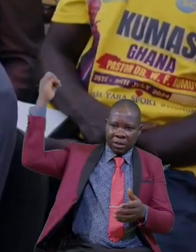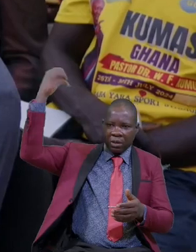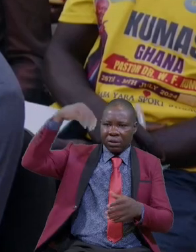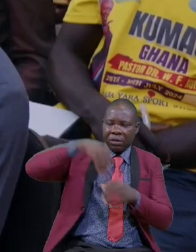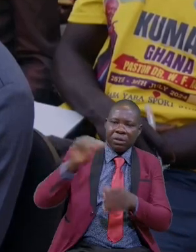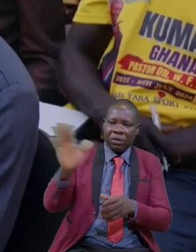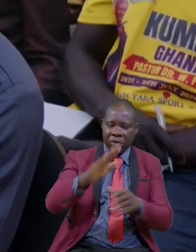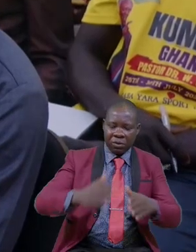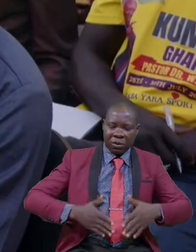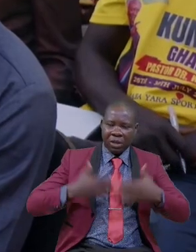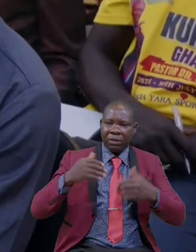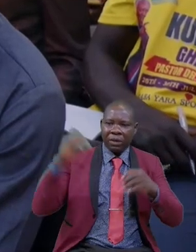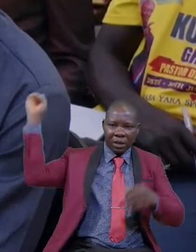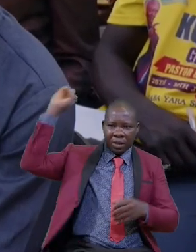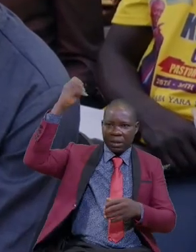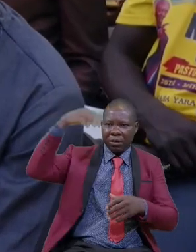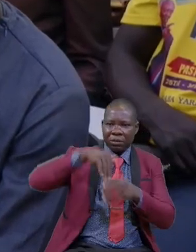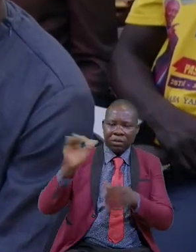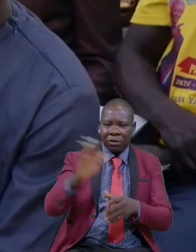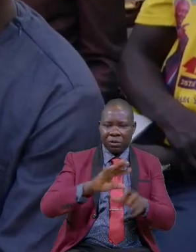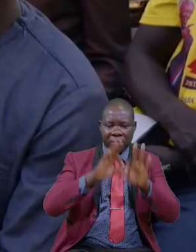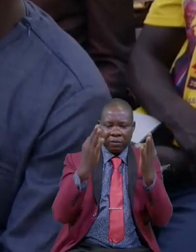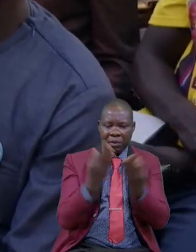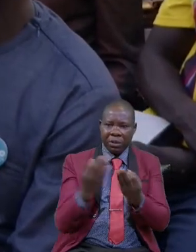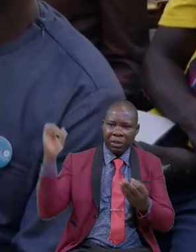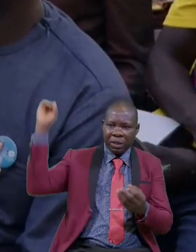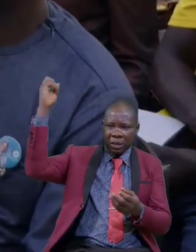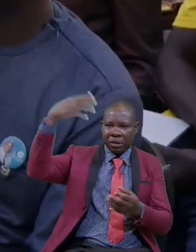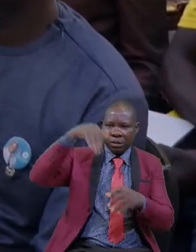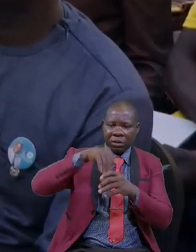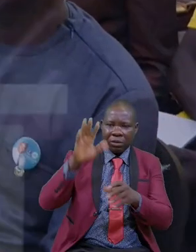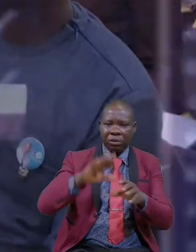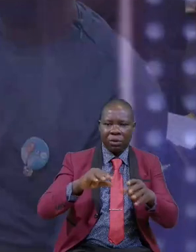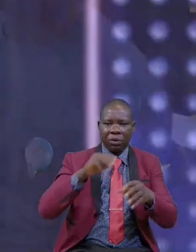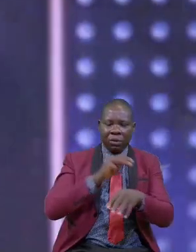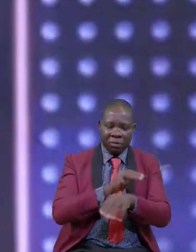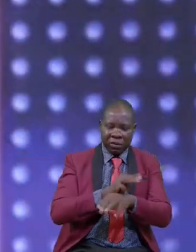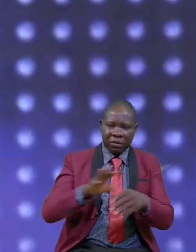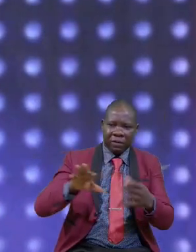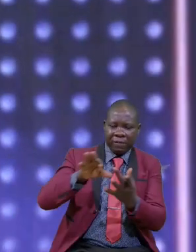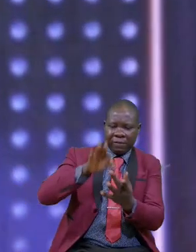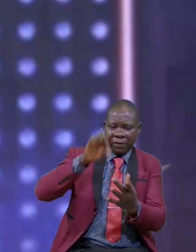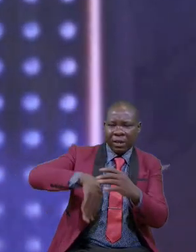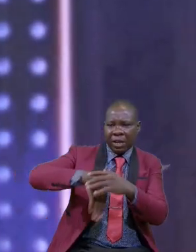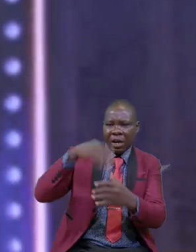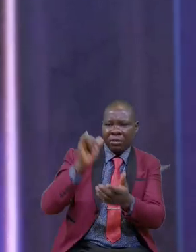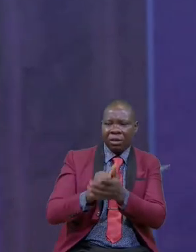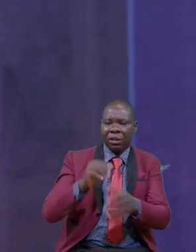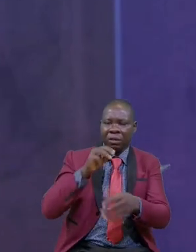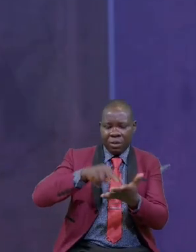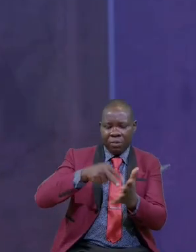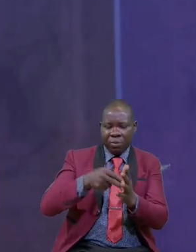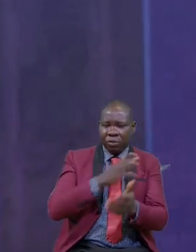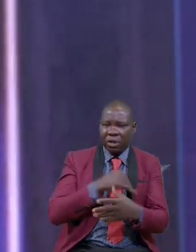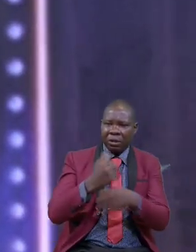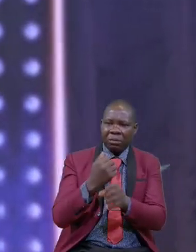dans ta grace famille, in your la ministry, grâce dans ton ministère, find out the purpose il faut chercher and à découvrir use l'objectif of the grace, et utilise la grâce de façon